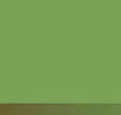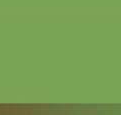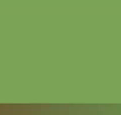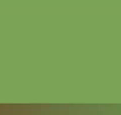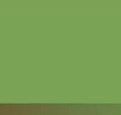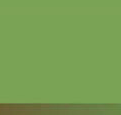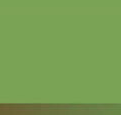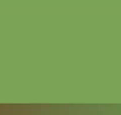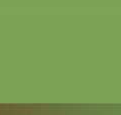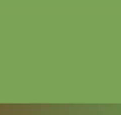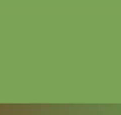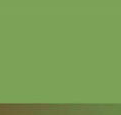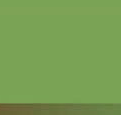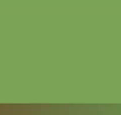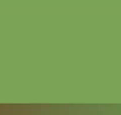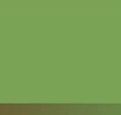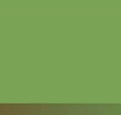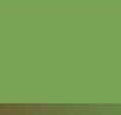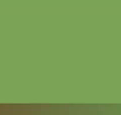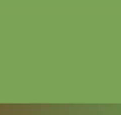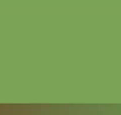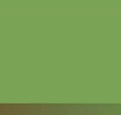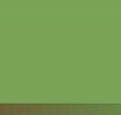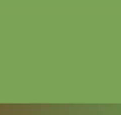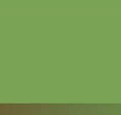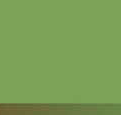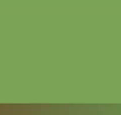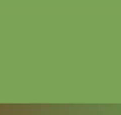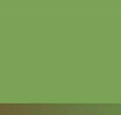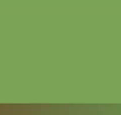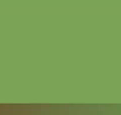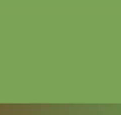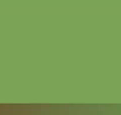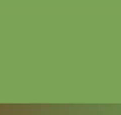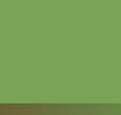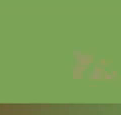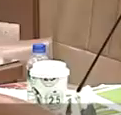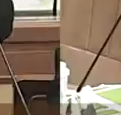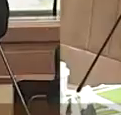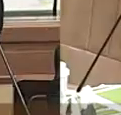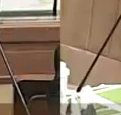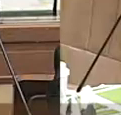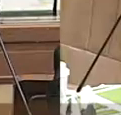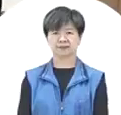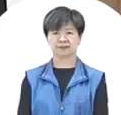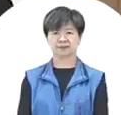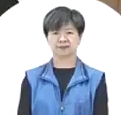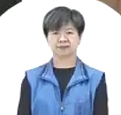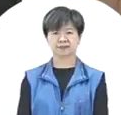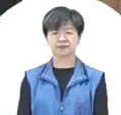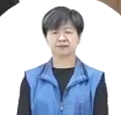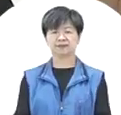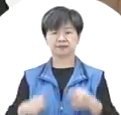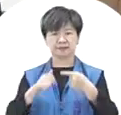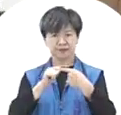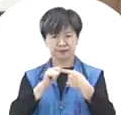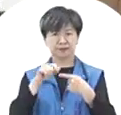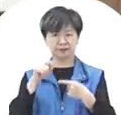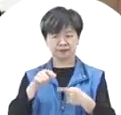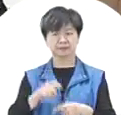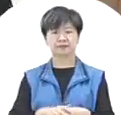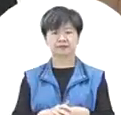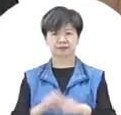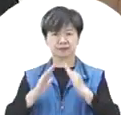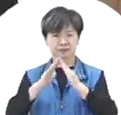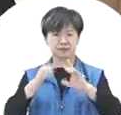局。 依照行政院的规定，没有办法采湿地重划案区段征收，这第一点。 嗯。 第二点，这个都